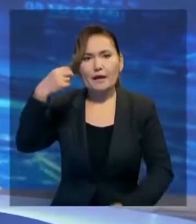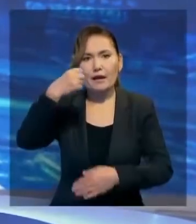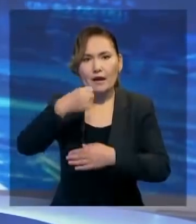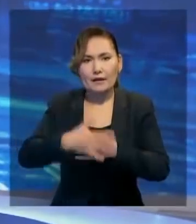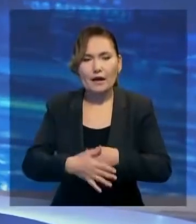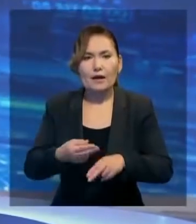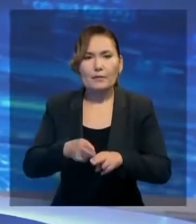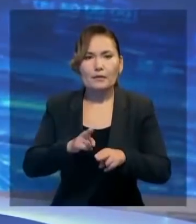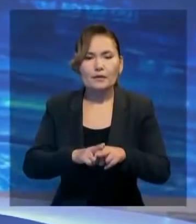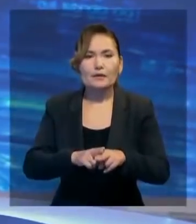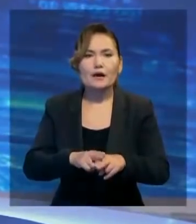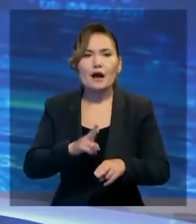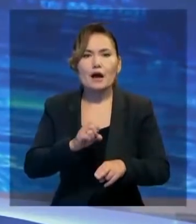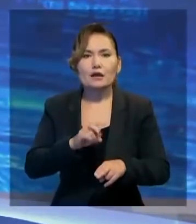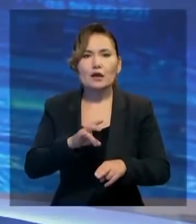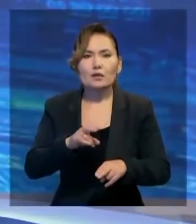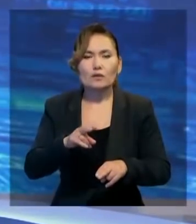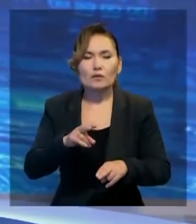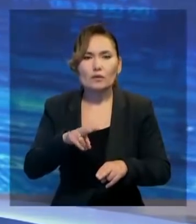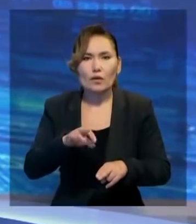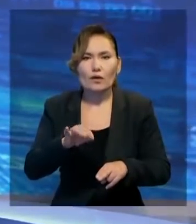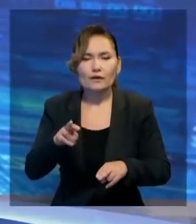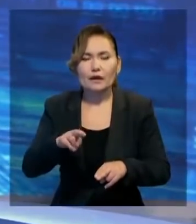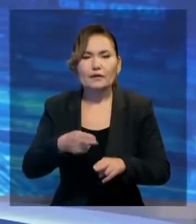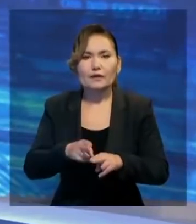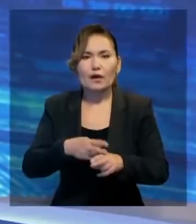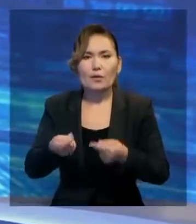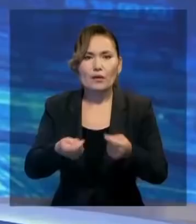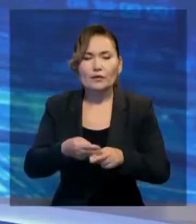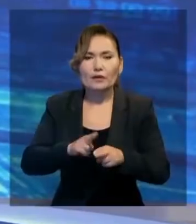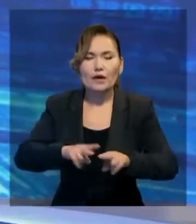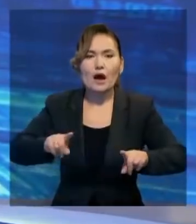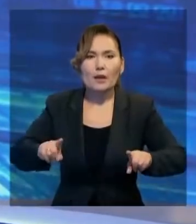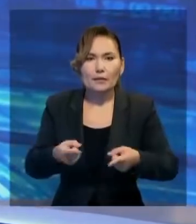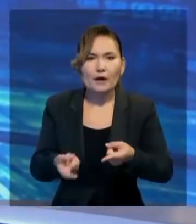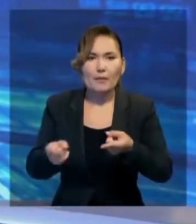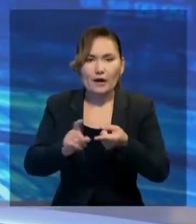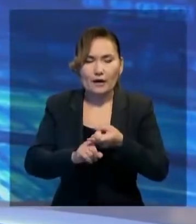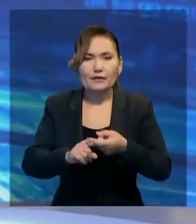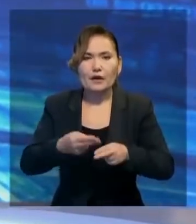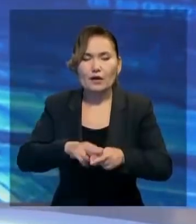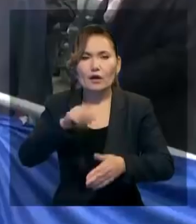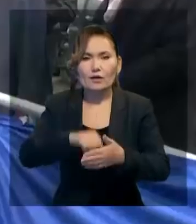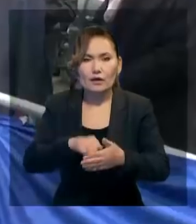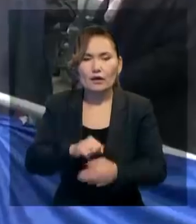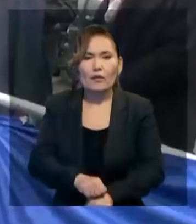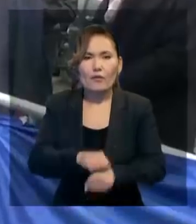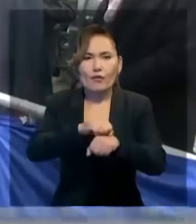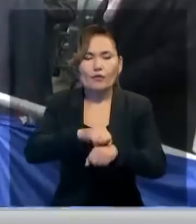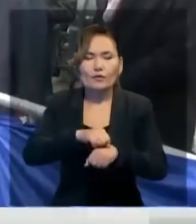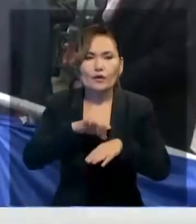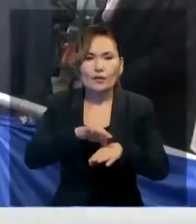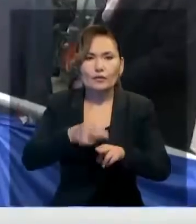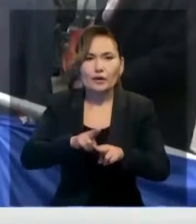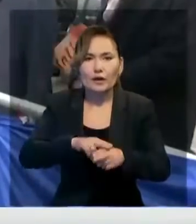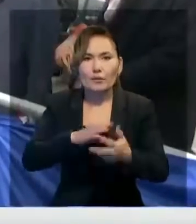астанасы Брюссельде Каталонияның бұрынғы башысы Карлос Пучдемонның тұтқандалына байланысты наразылық шеру өтті. Қарсылық акциясын